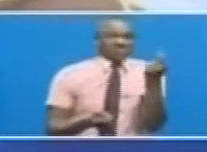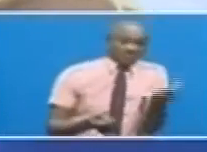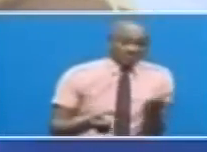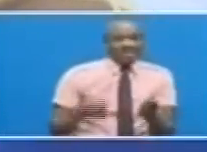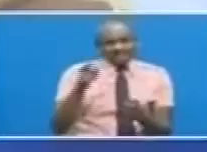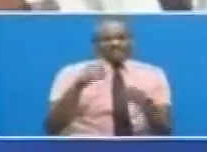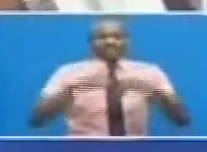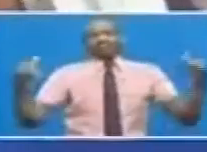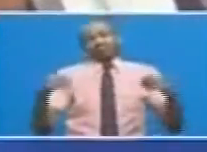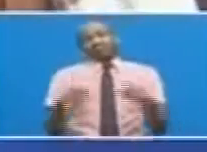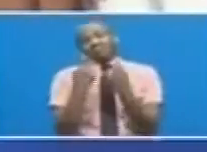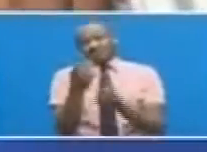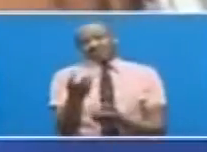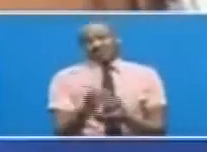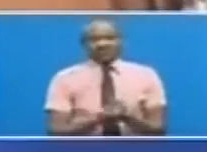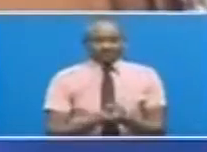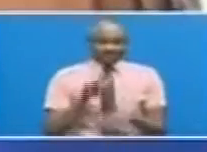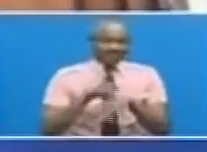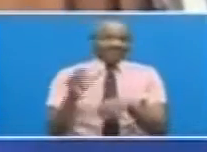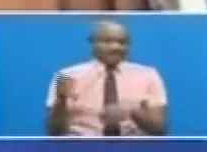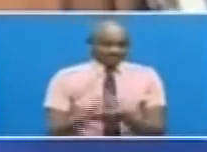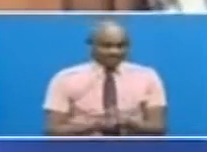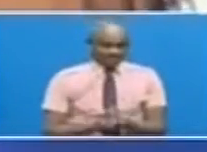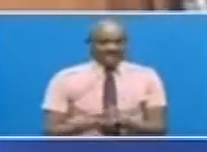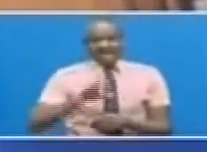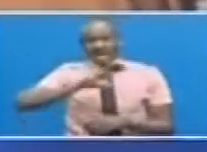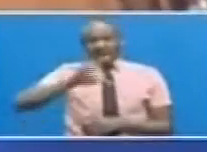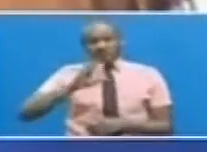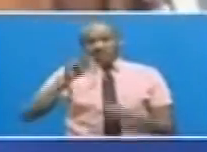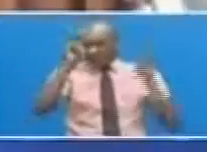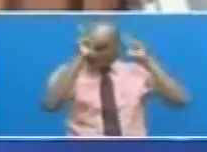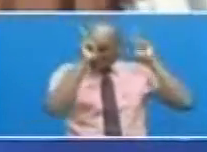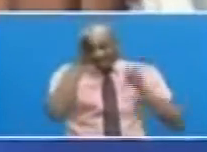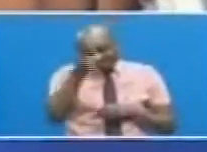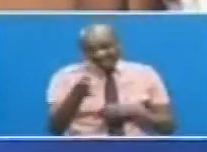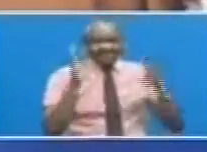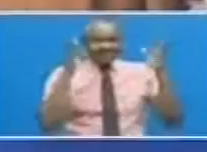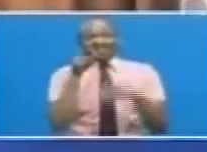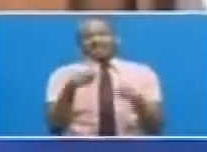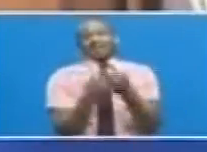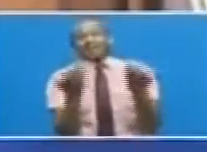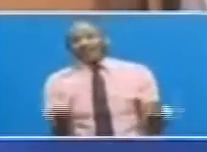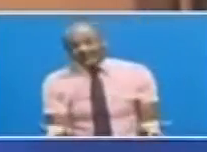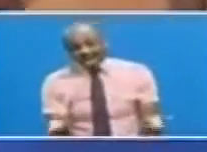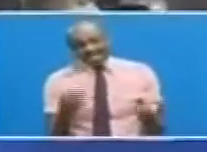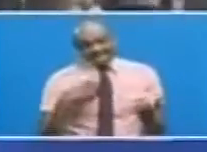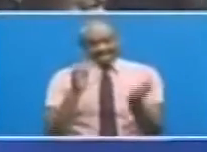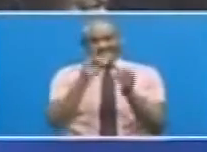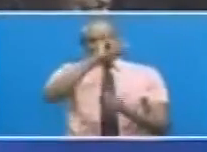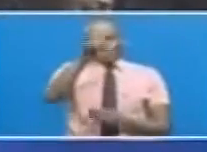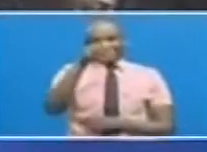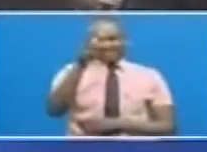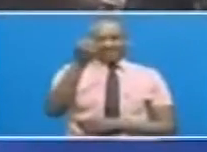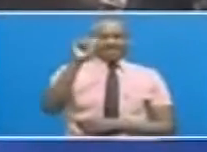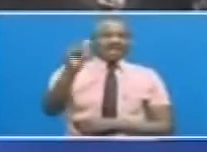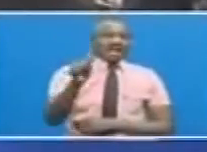sisi kugombana. Nashukuru sana. Katika kaunti ya Kakamega, sherehe hizo zilifanyika katika uwanja wa Jamia, ambapo